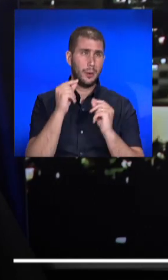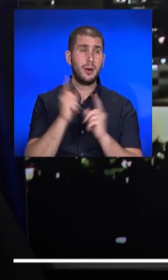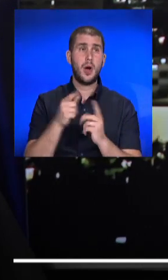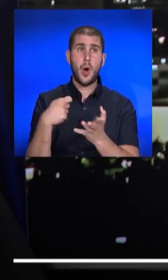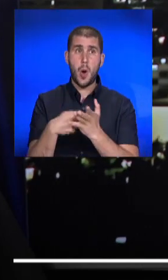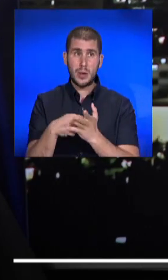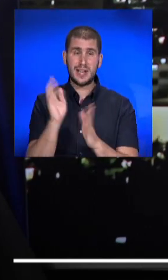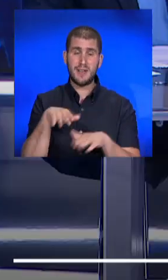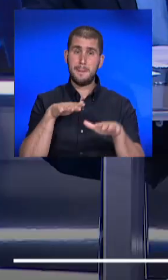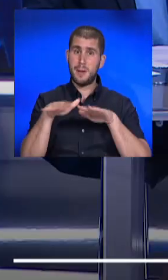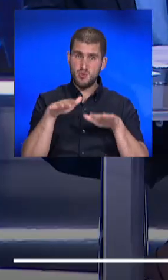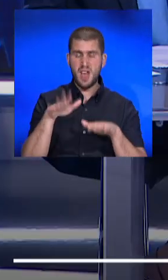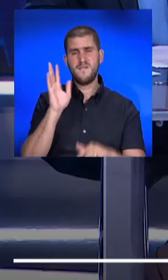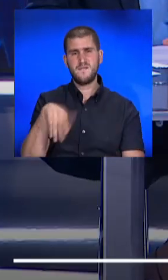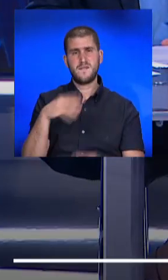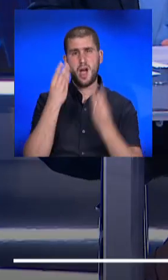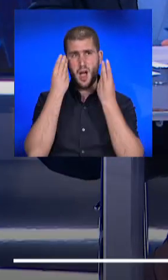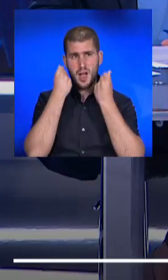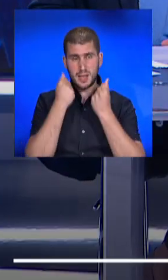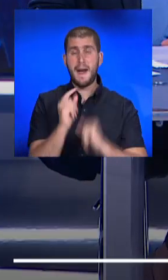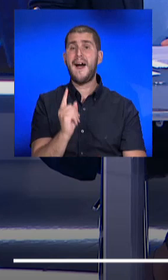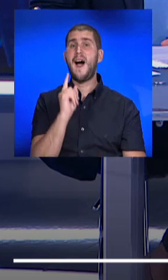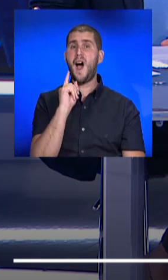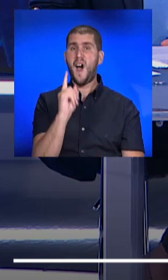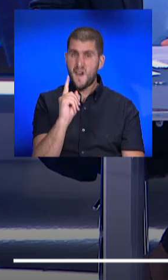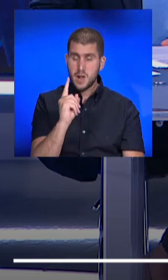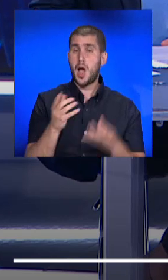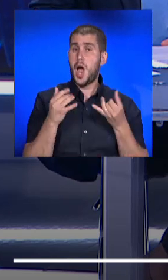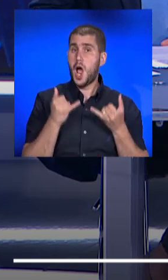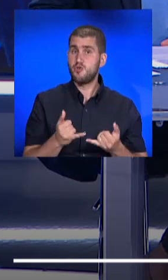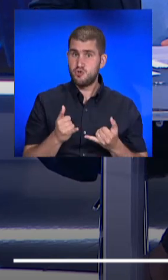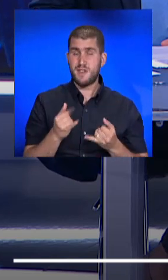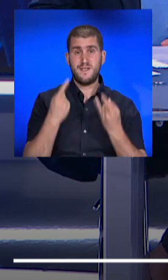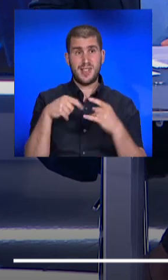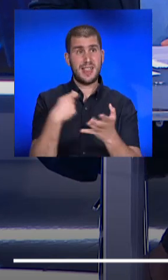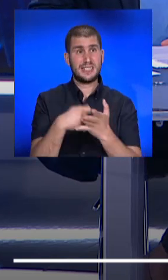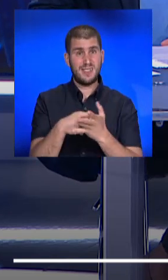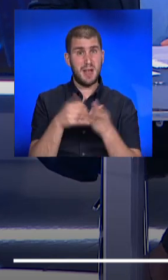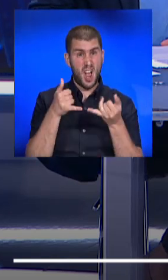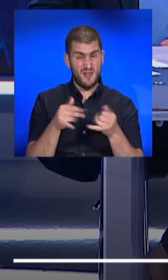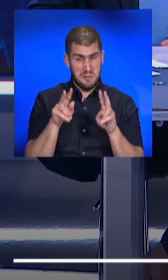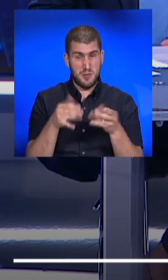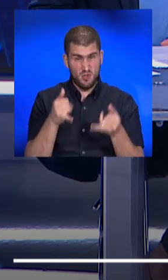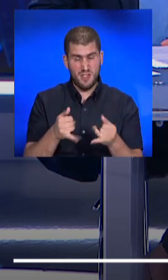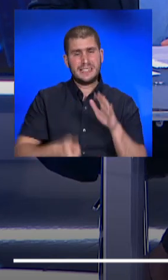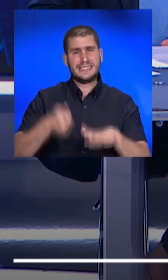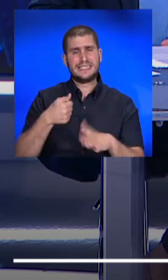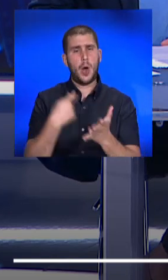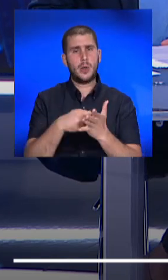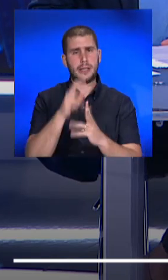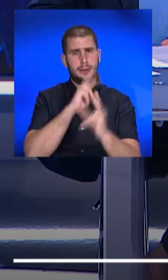בין הממשלה לבין החרדים, אבל עכשיו בוועדת הכספים, ברגעים אלה, ממש עכשיו שר האוצר סיים